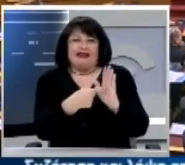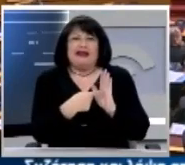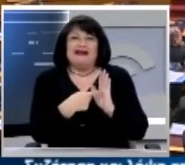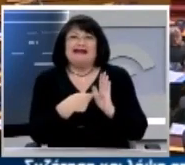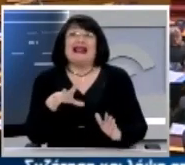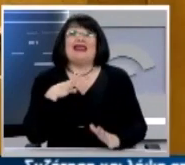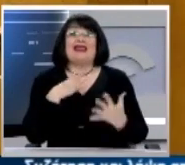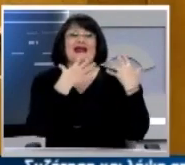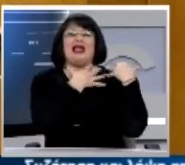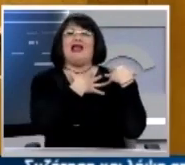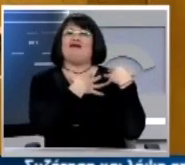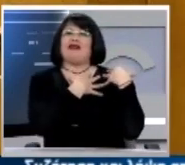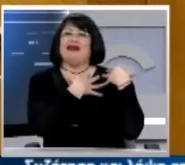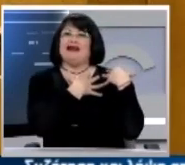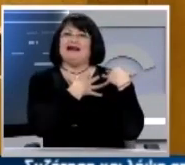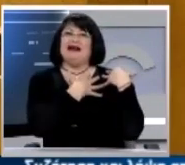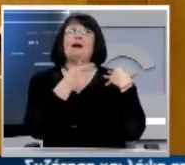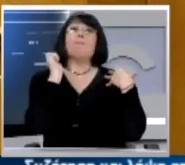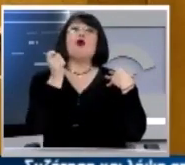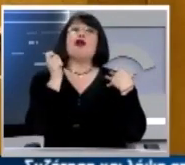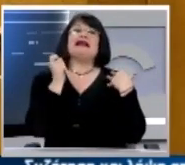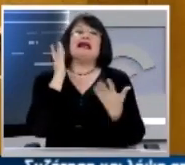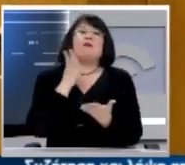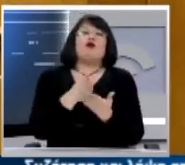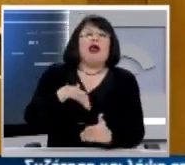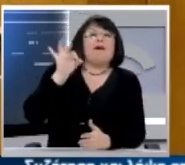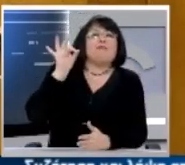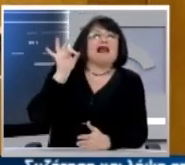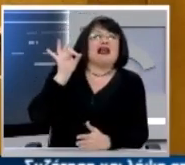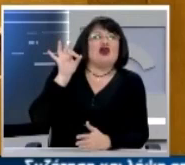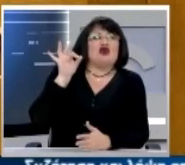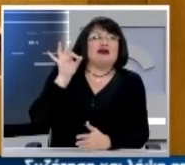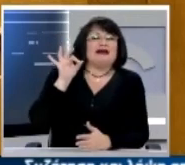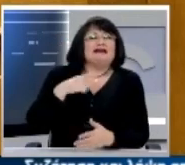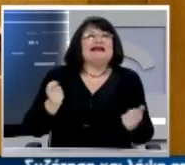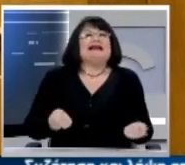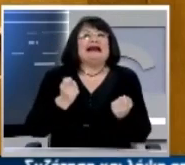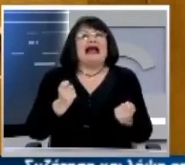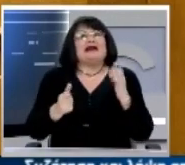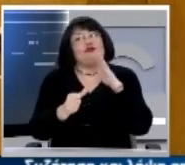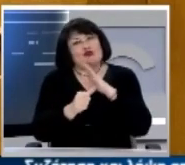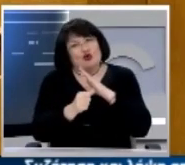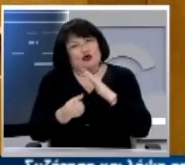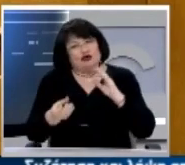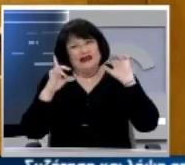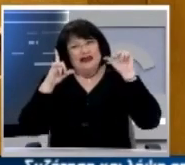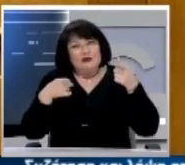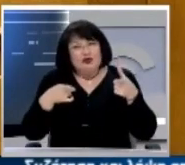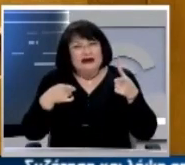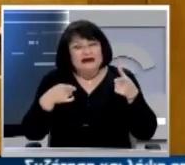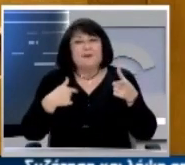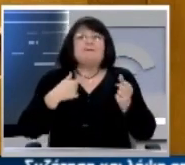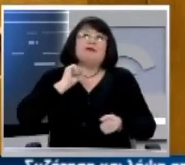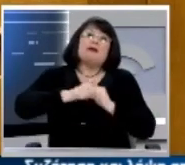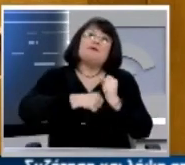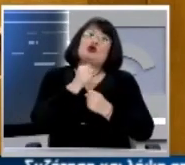πάρει επάνω του μια πολιτική επιλογή την οποία την κάνει ως πρόεδρος της Νέας Δημοκρατίας, προσπαθώντας